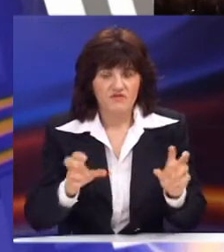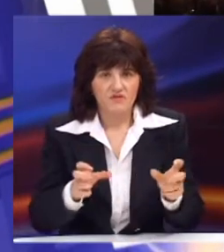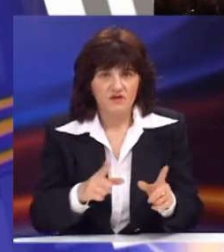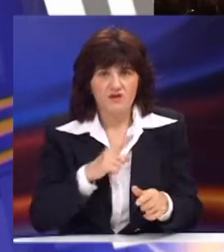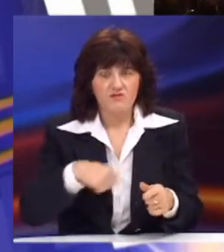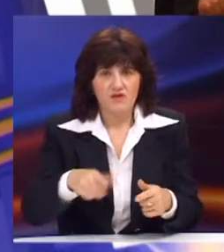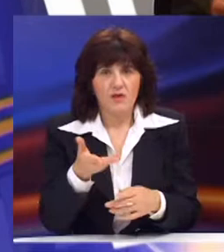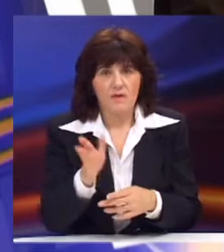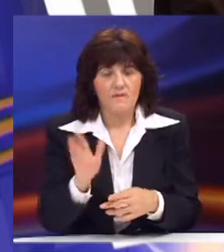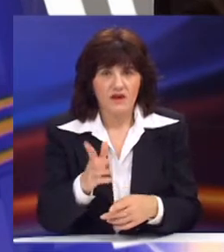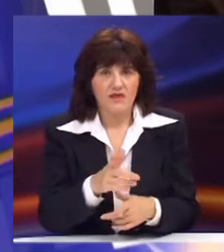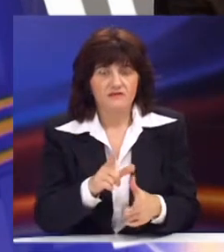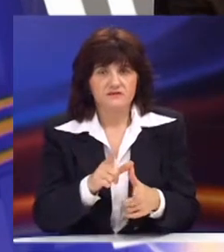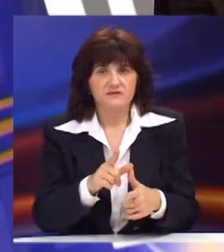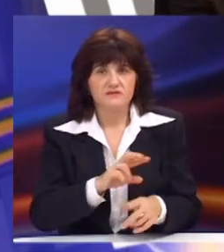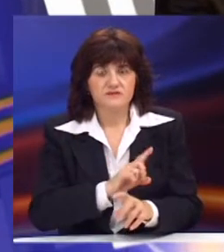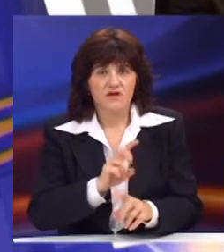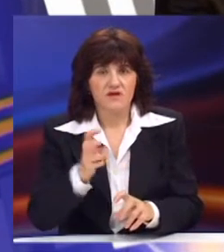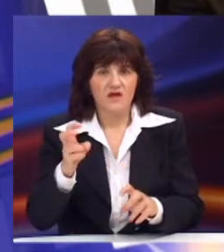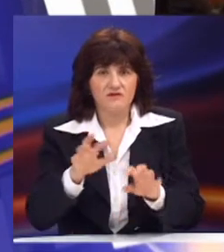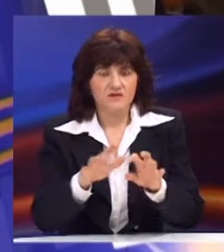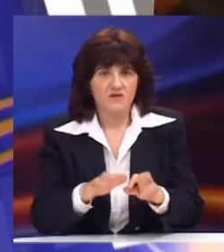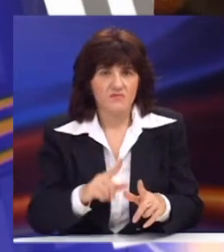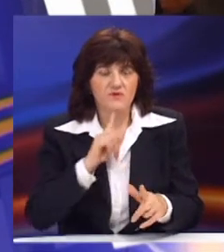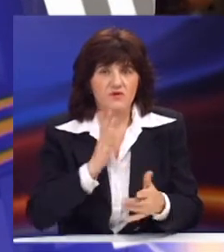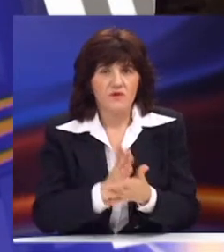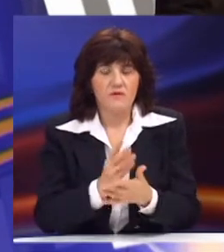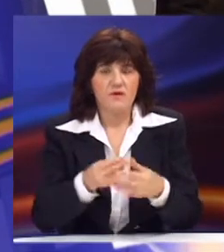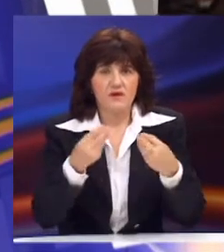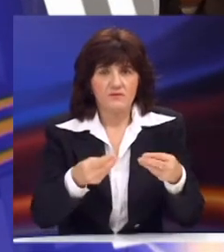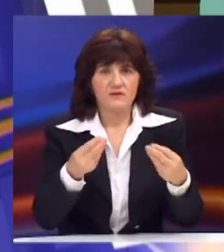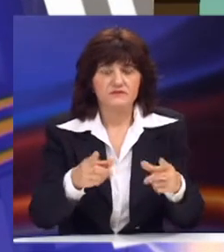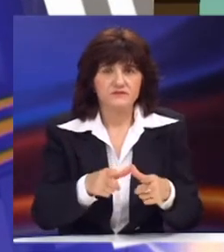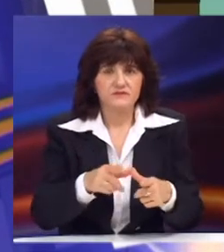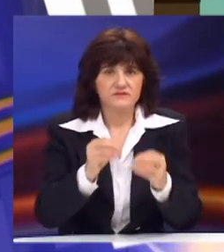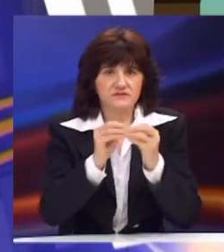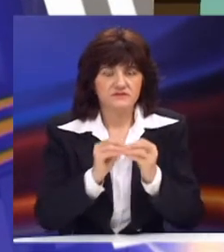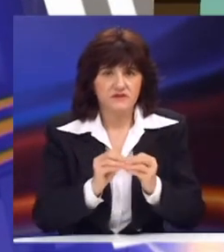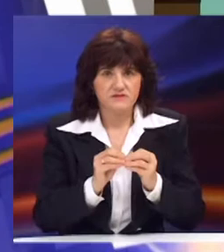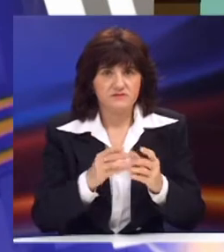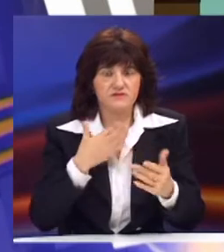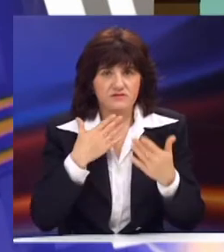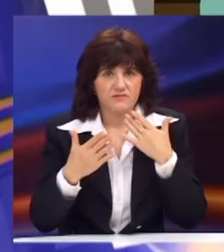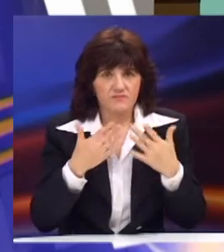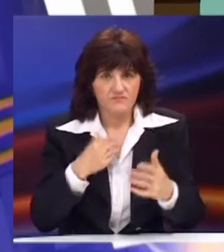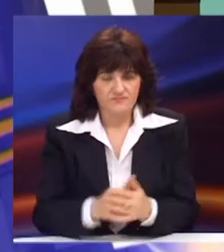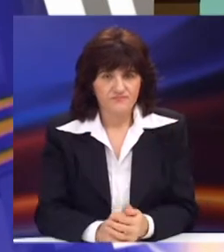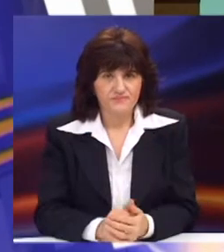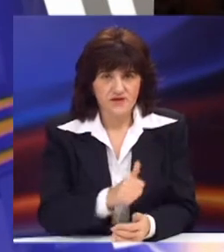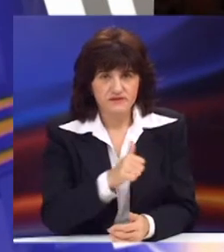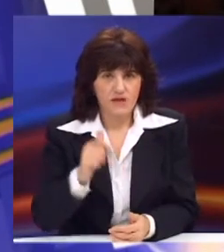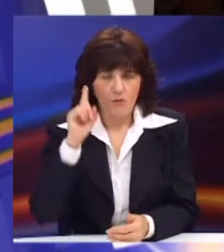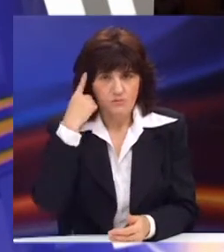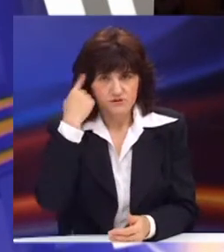privatizacije ovog medija izneli su i predstavnici pokrajinske administracije koji su prisustvovali otvorenoj sednici Upravnog odbora Radio Subotice.